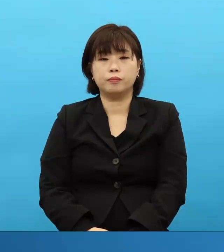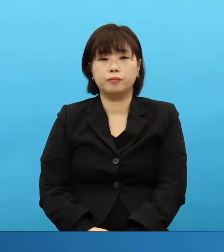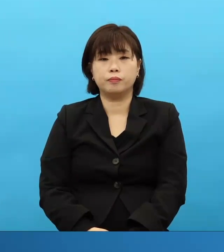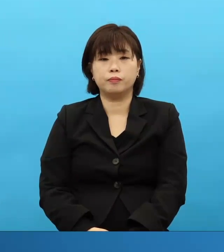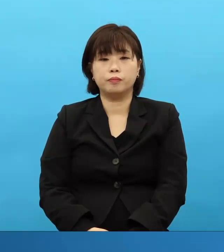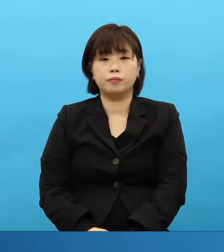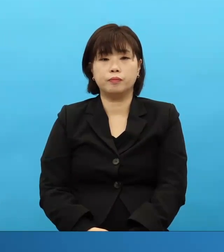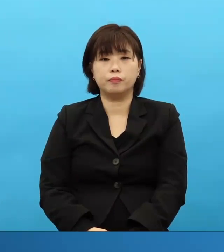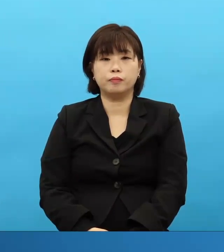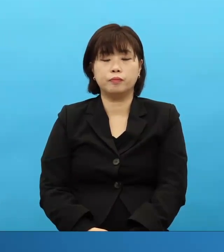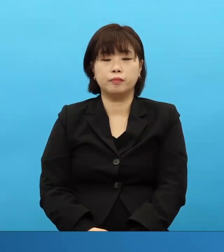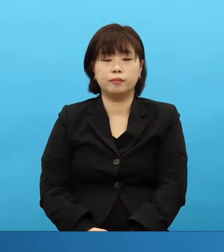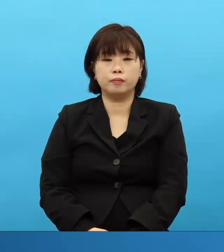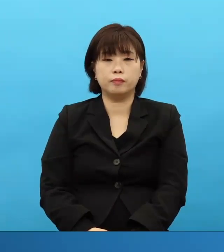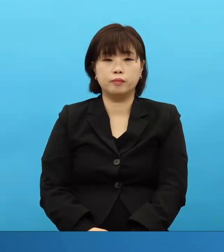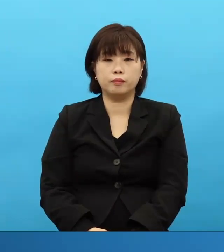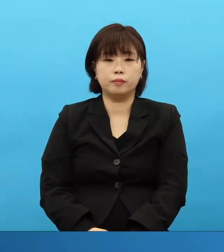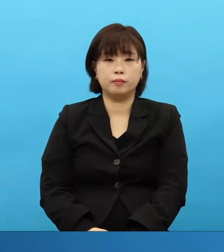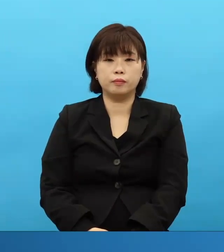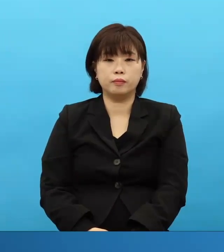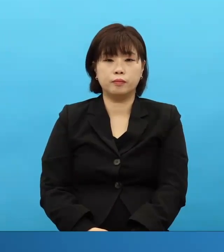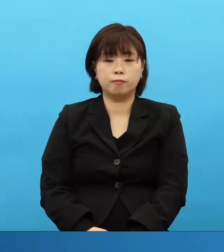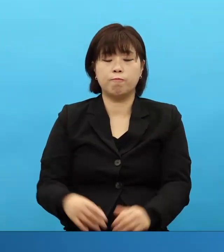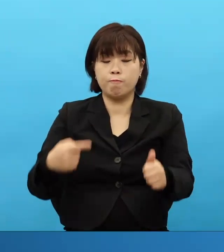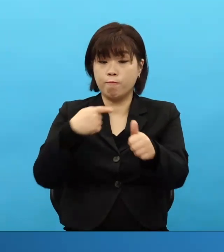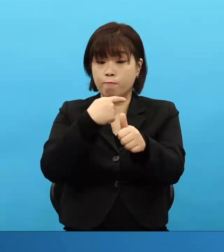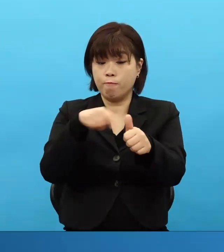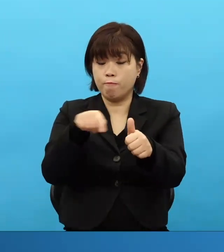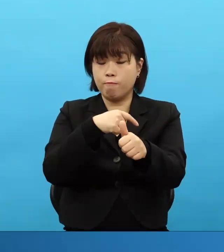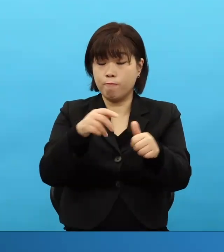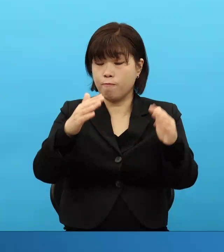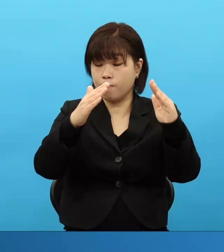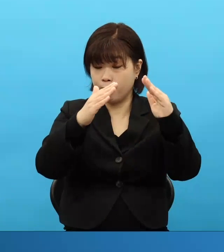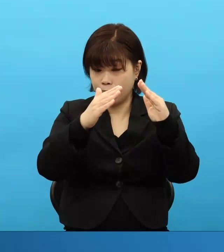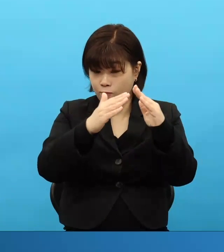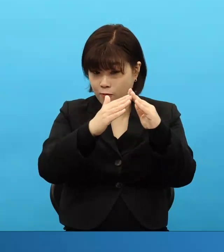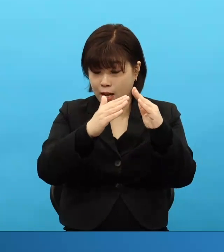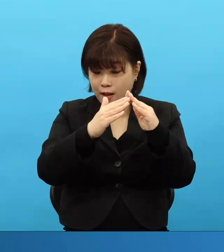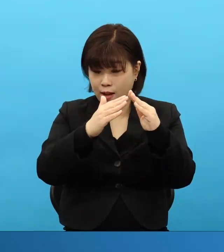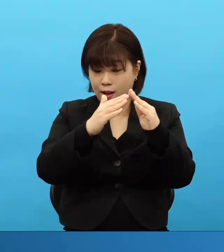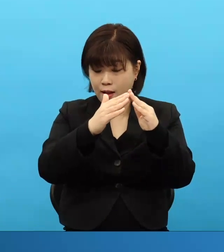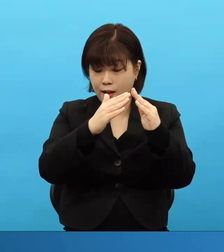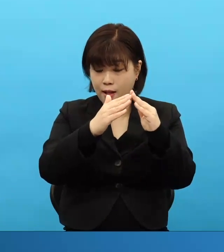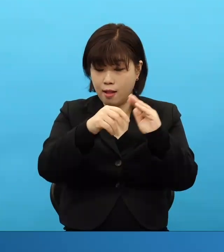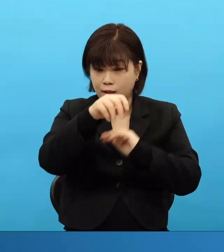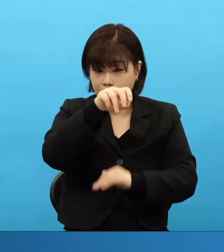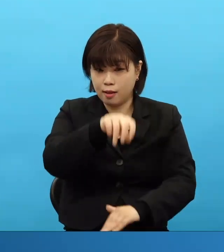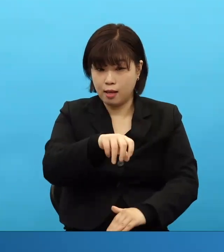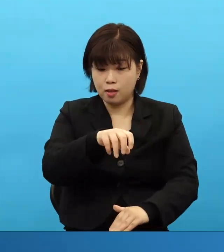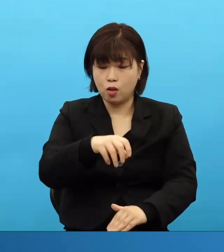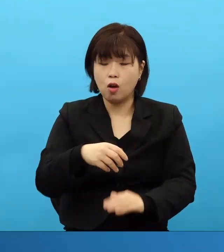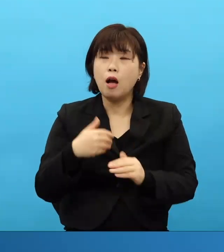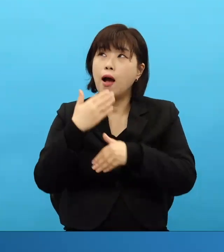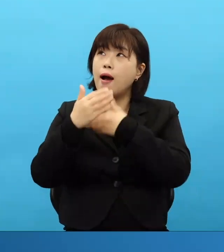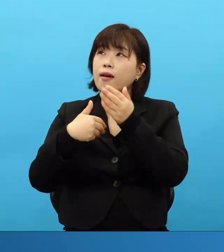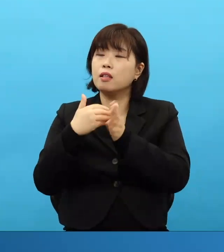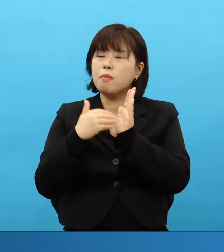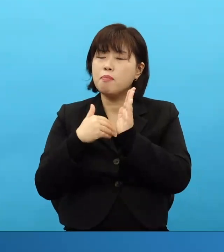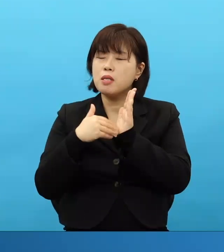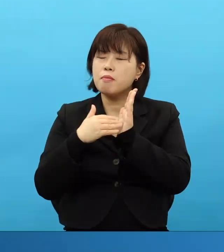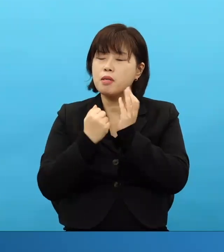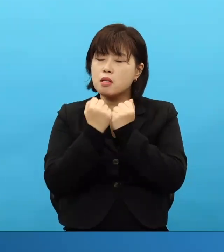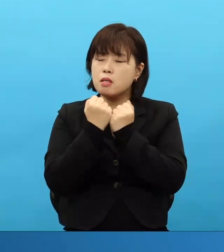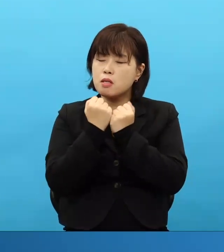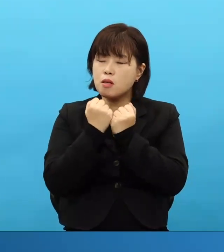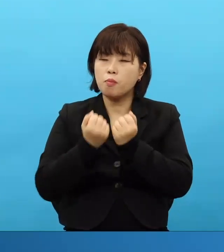중요한 해당 서원에서 비밀을 설명합니다. That God explains His tremendous mystery inside of the synagogue and lecture halls. 그리고